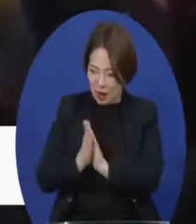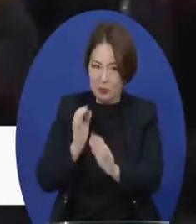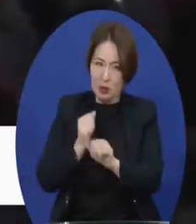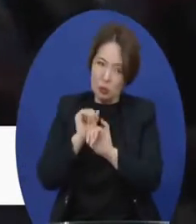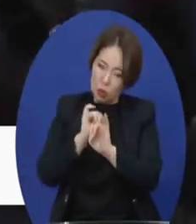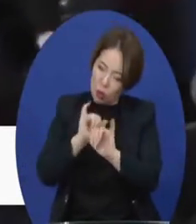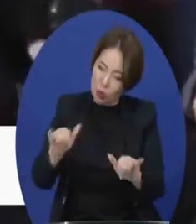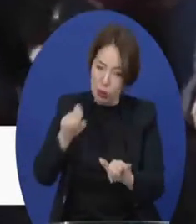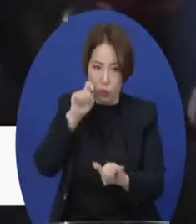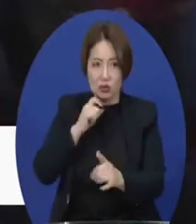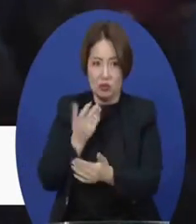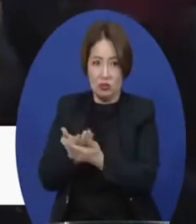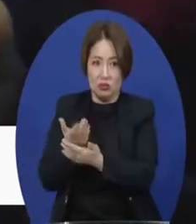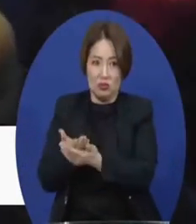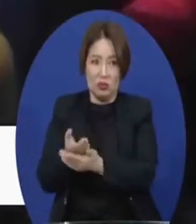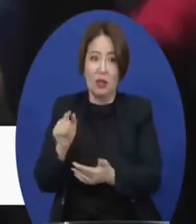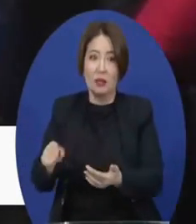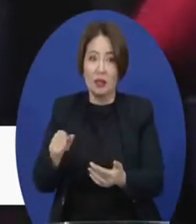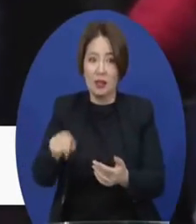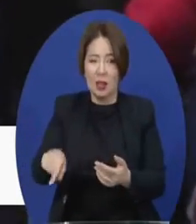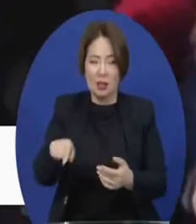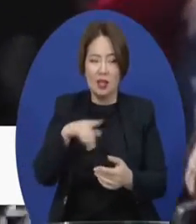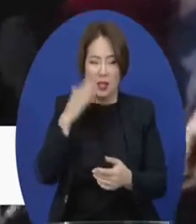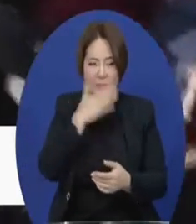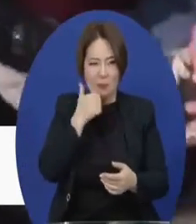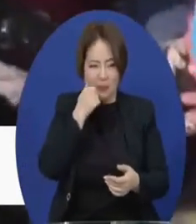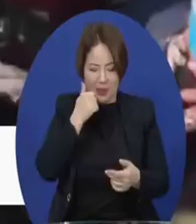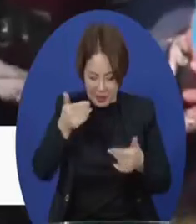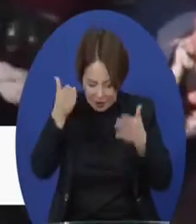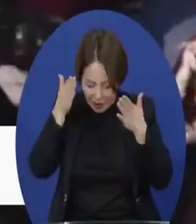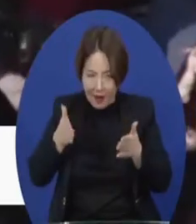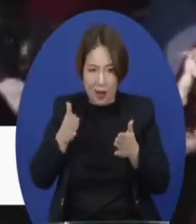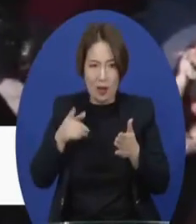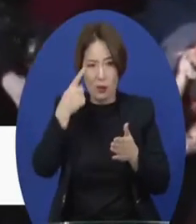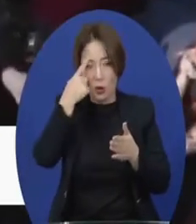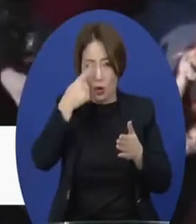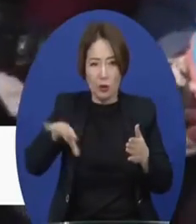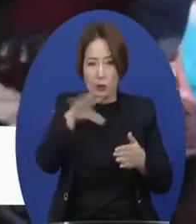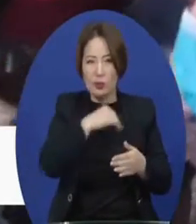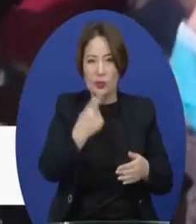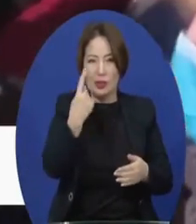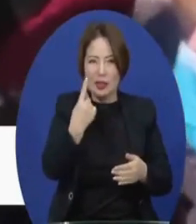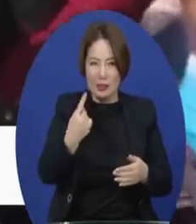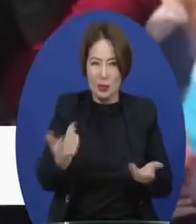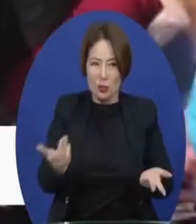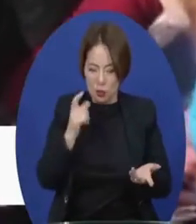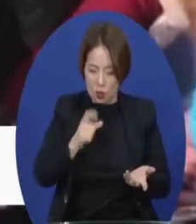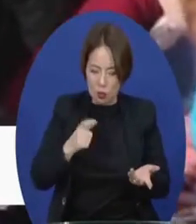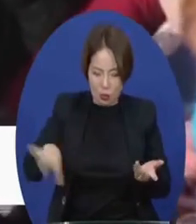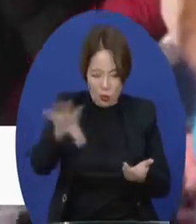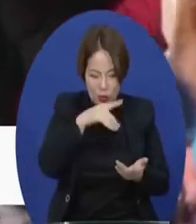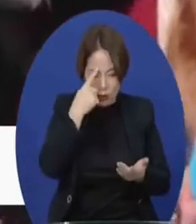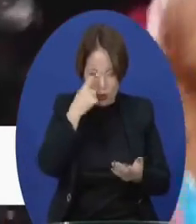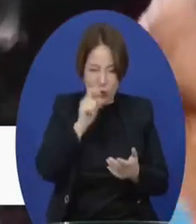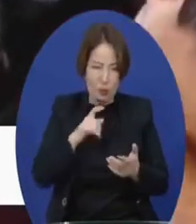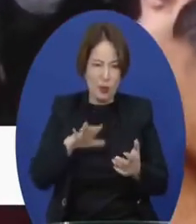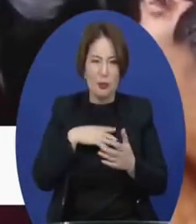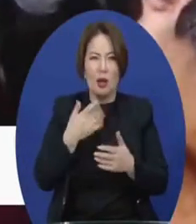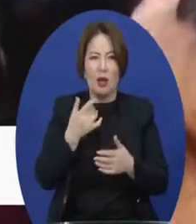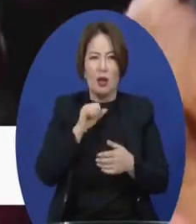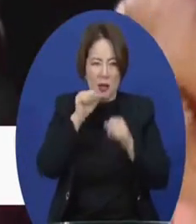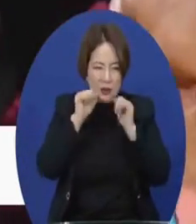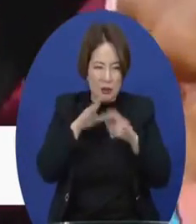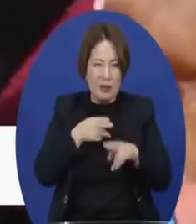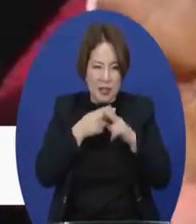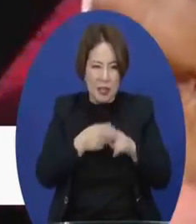гэж хүсэж байна. Тэгэ таныг бас одоо эрүүл мэндээ бодоо чи бид нэг монголчууд хамтдаа нийт монголчуудаа үр өгөөжтэй байдлаар